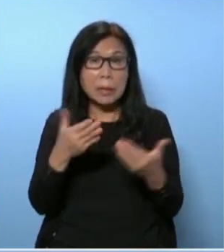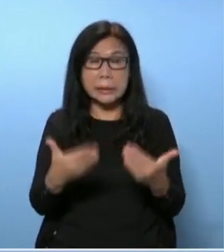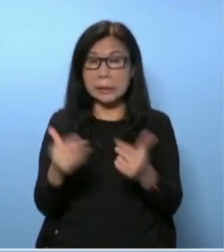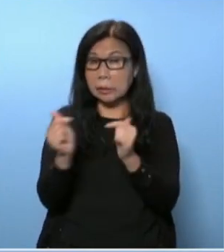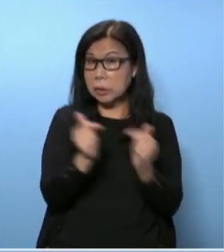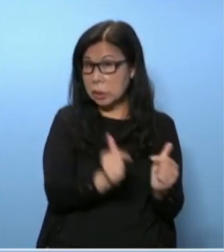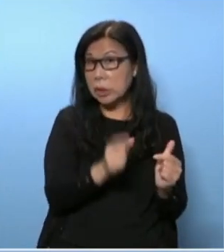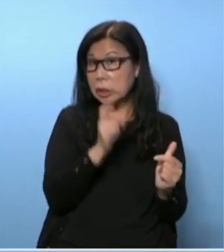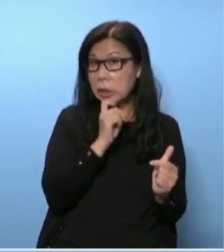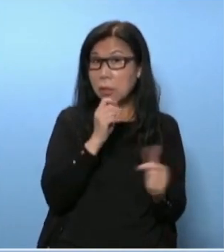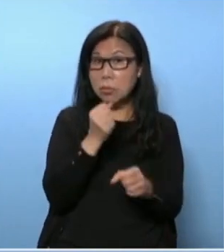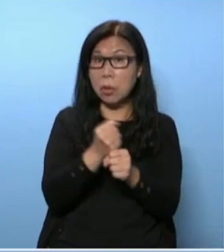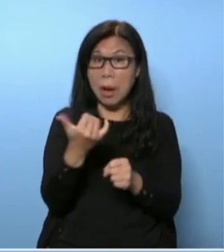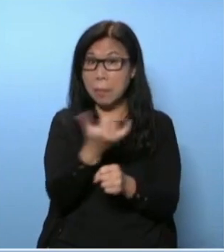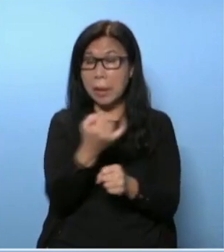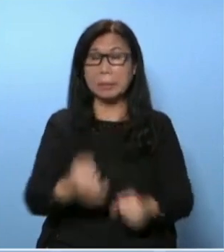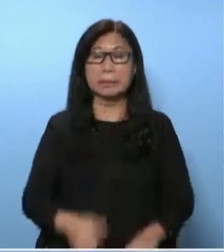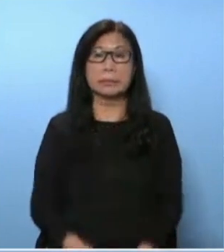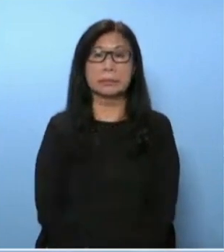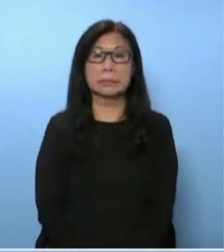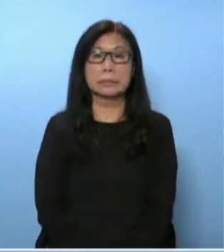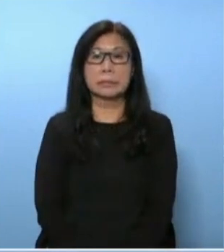緊咧？唔該， 局長。